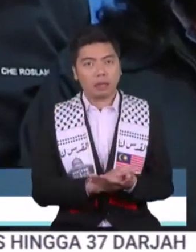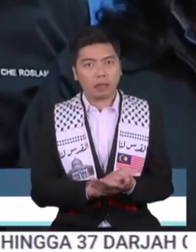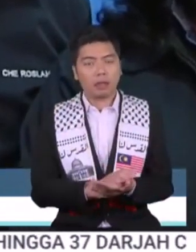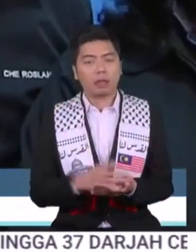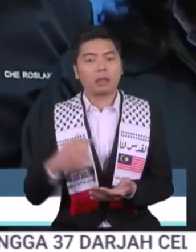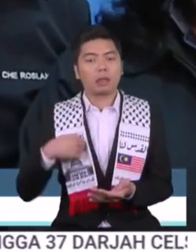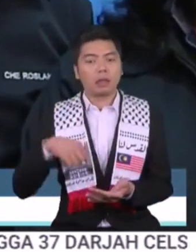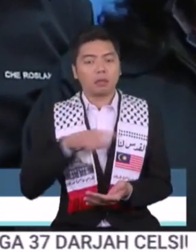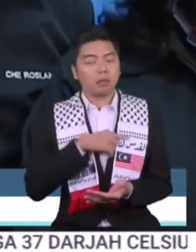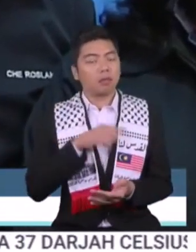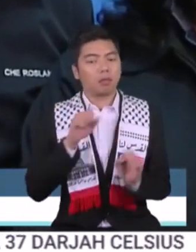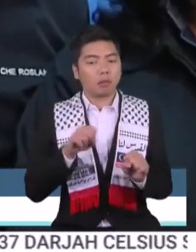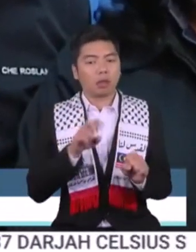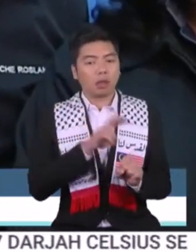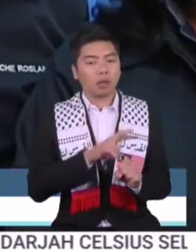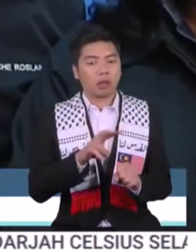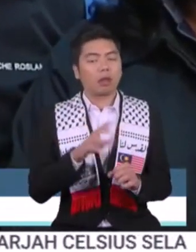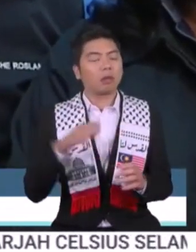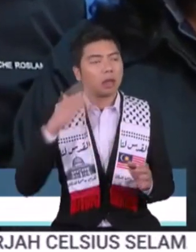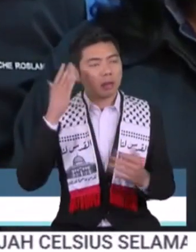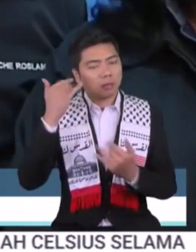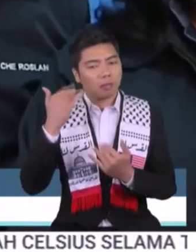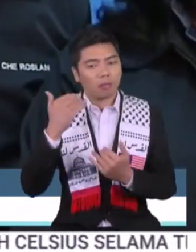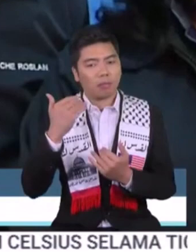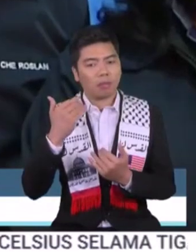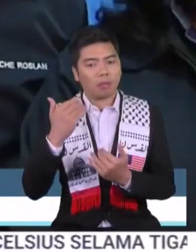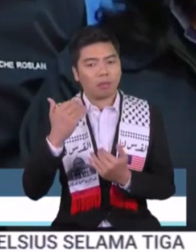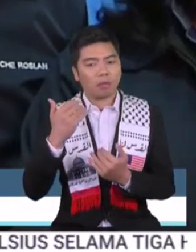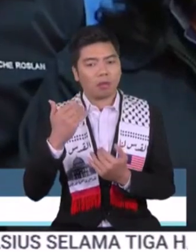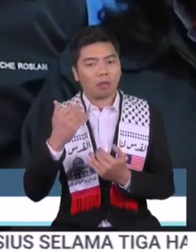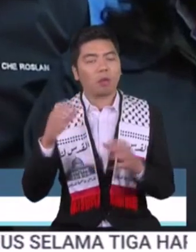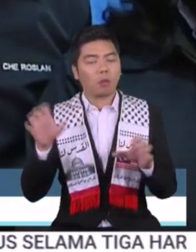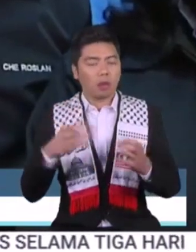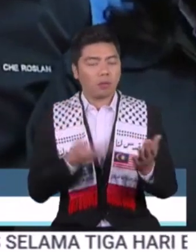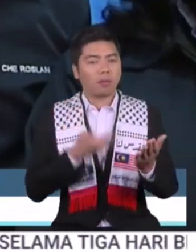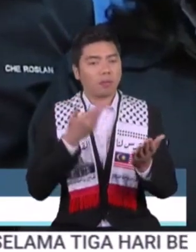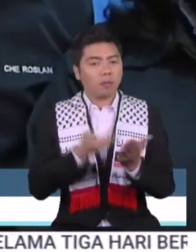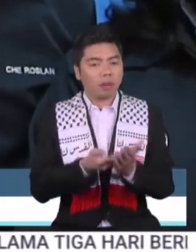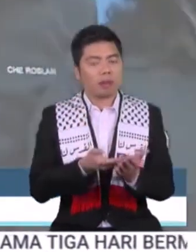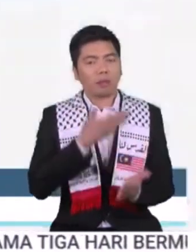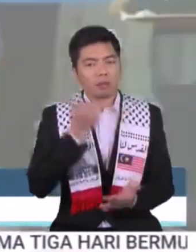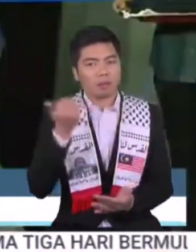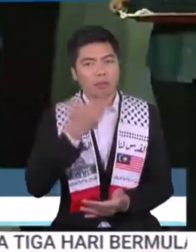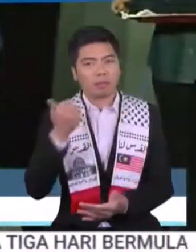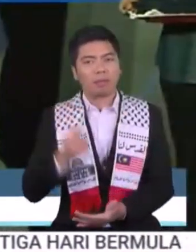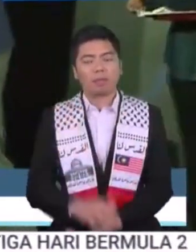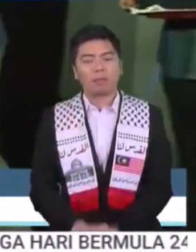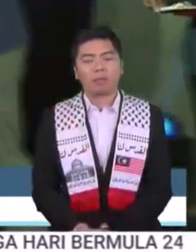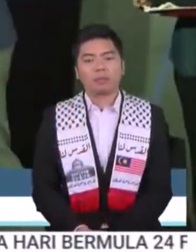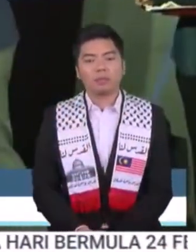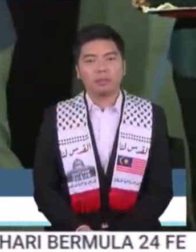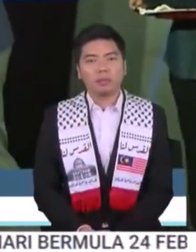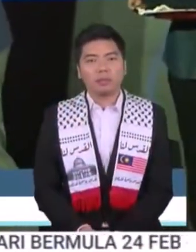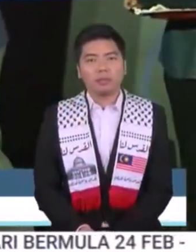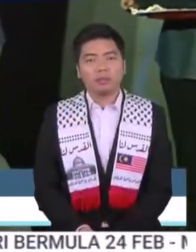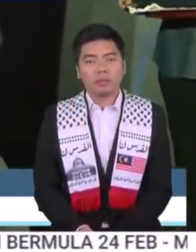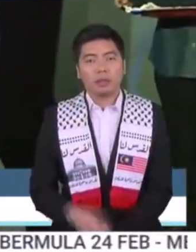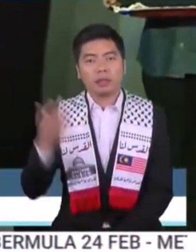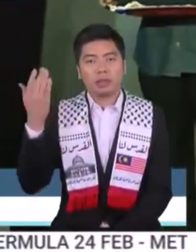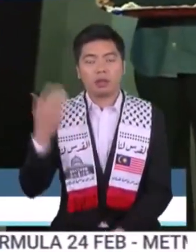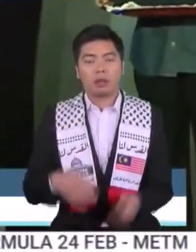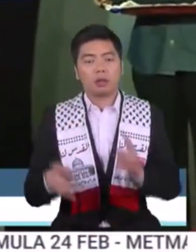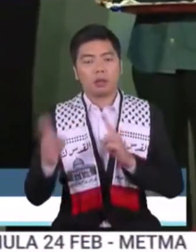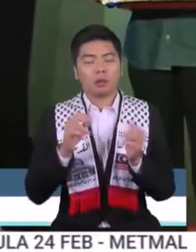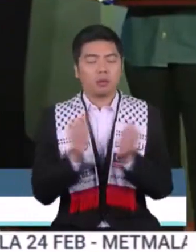ada rangka kerja untuk membuat proposal bawa ke kabinet. Beliau